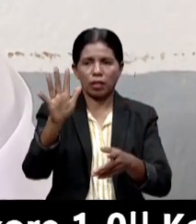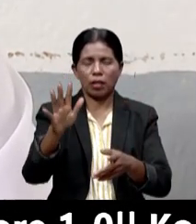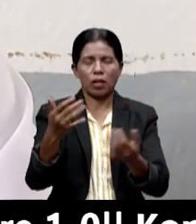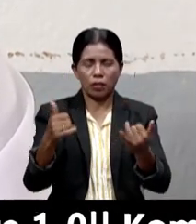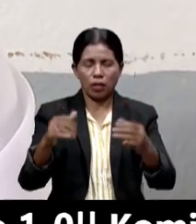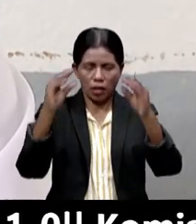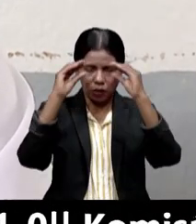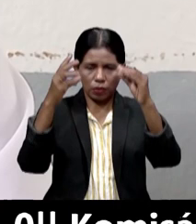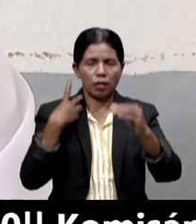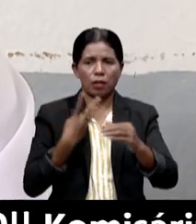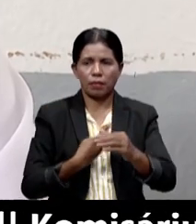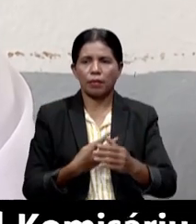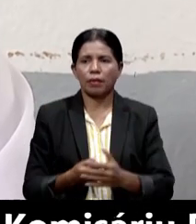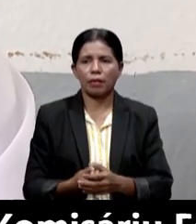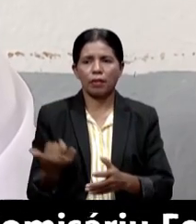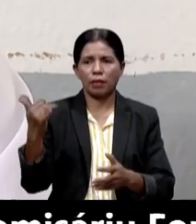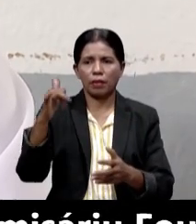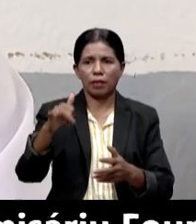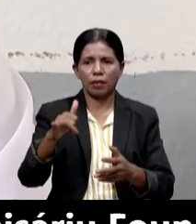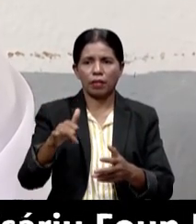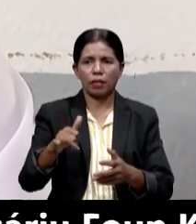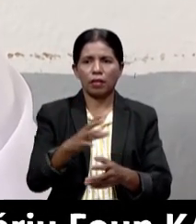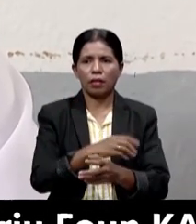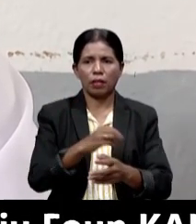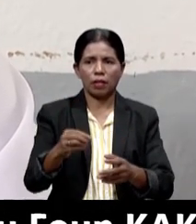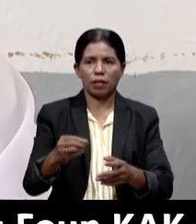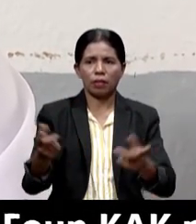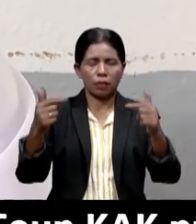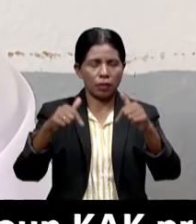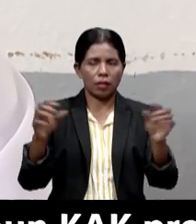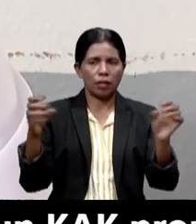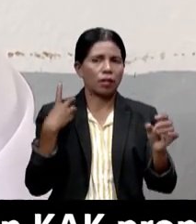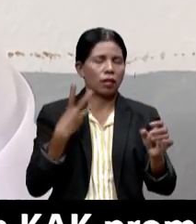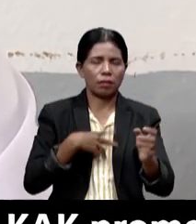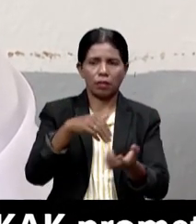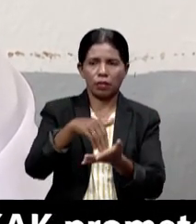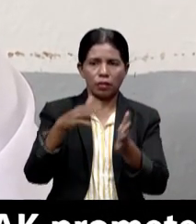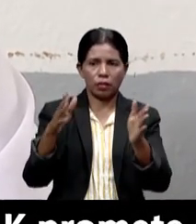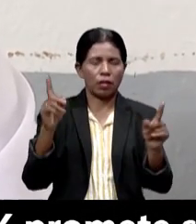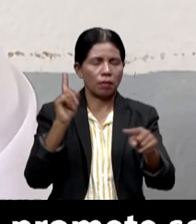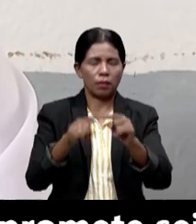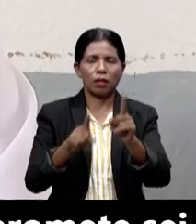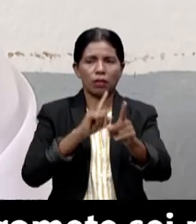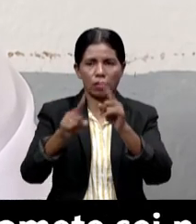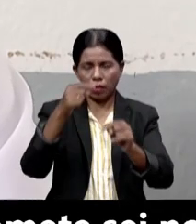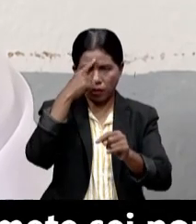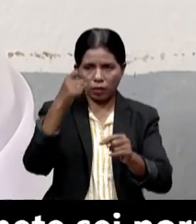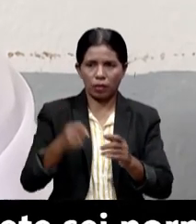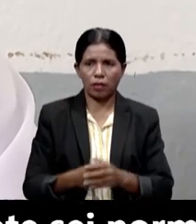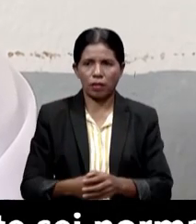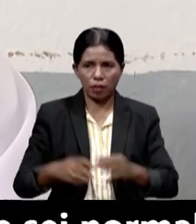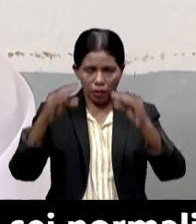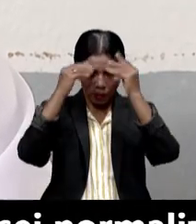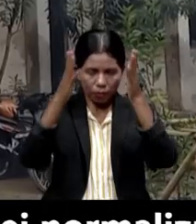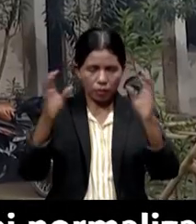contrato de mata tempo. Deve ser essa com a amiga no Rinde. E viste a tomar que a mãe, a minha estudante, a ver e protesta também a amigo professor Sira,